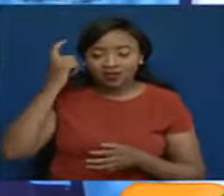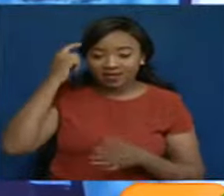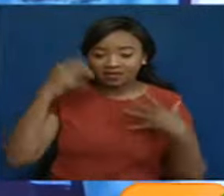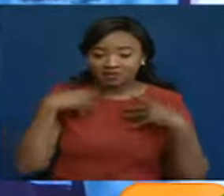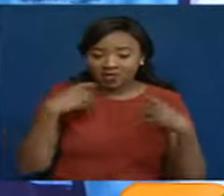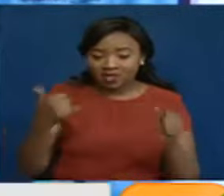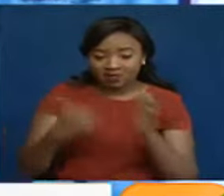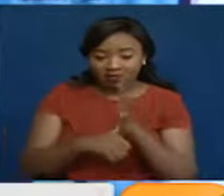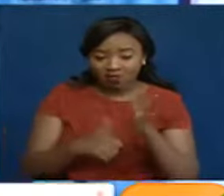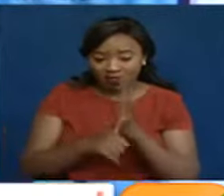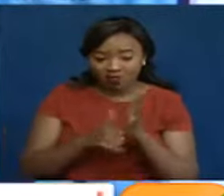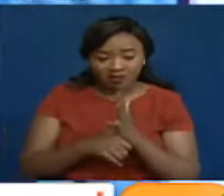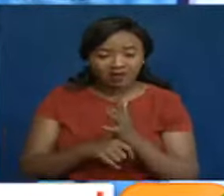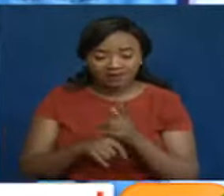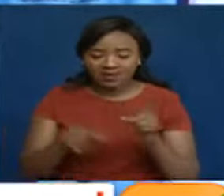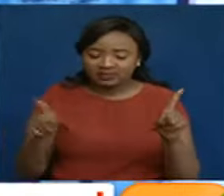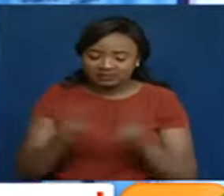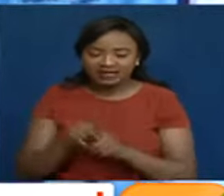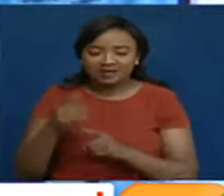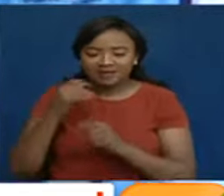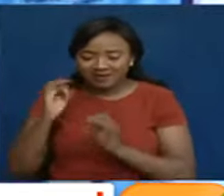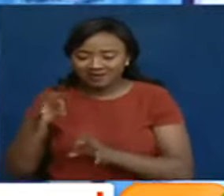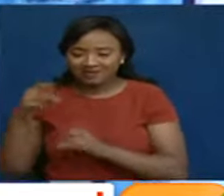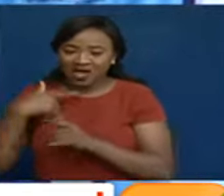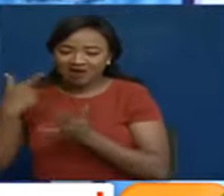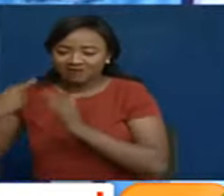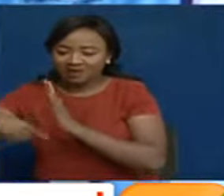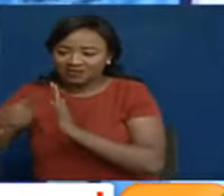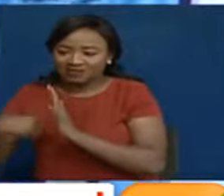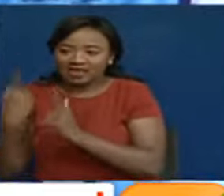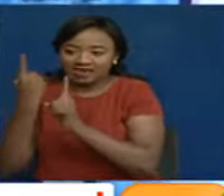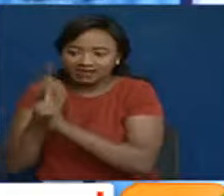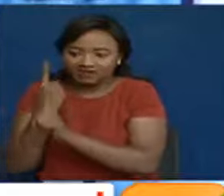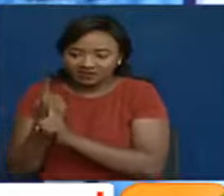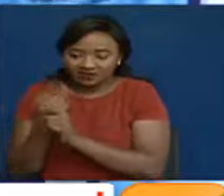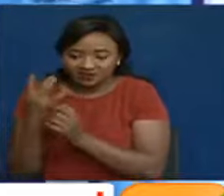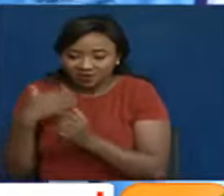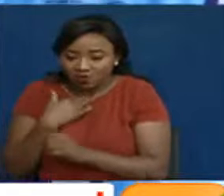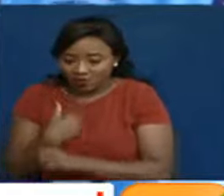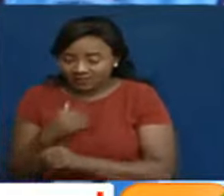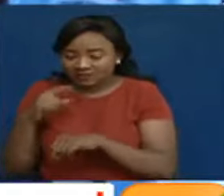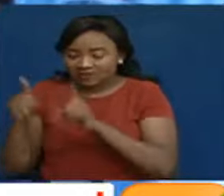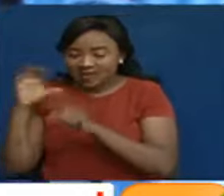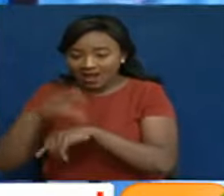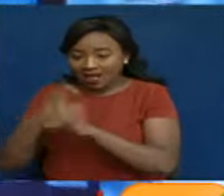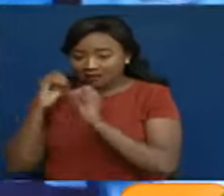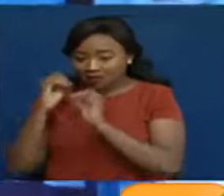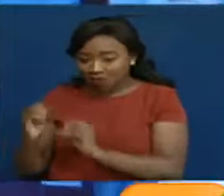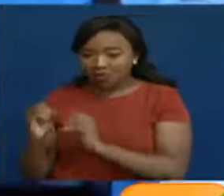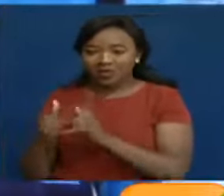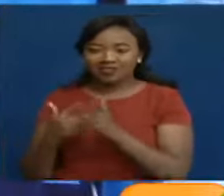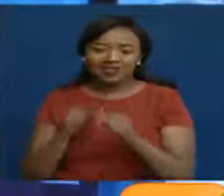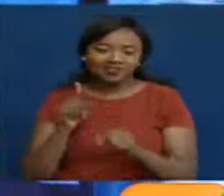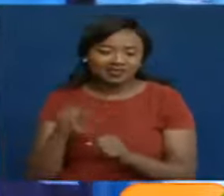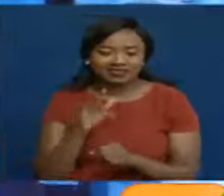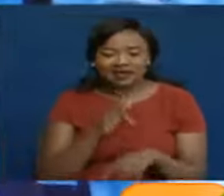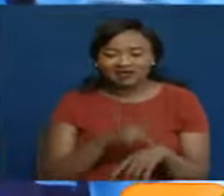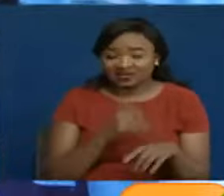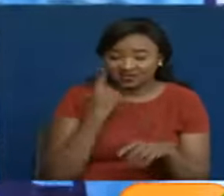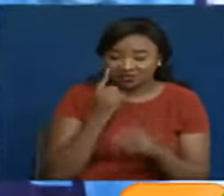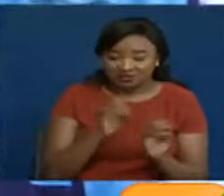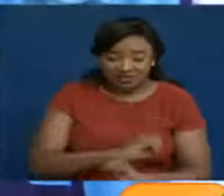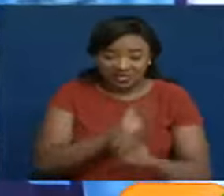ya vifaa ambavyo hapa hatuna. Tuna vifaa vingi ambavyo hatuna vya kazi ya hospitali. Kwa hivyo nakuta service